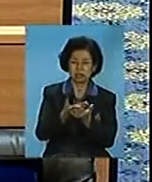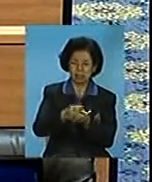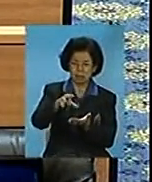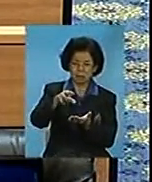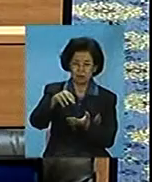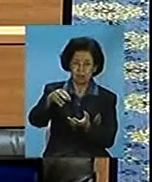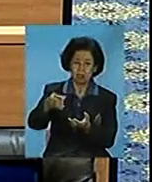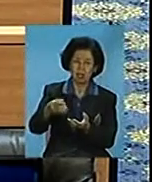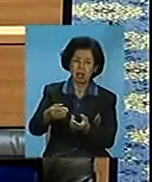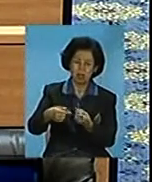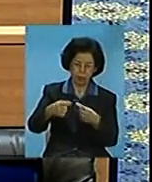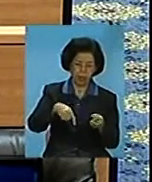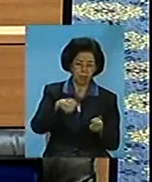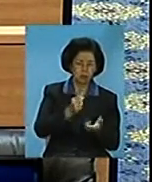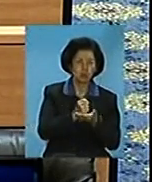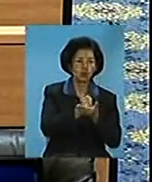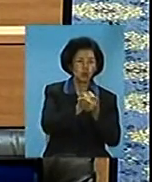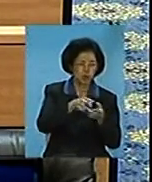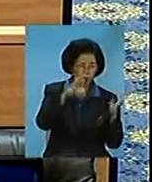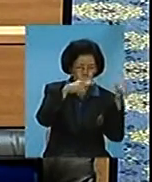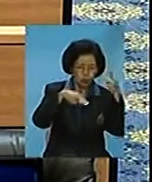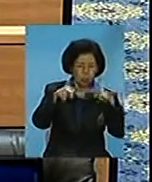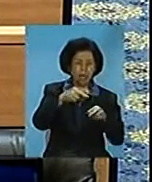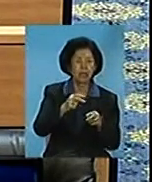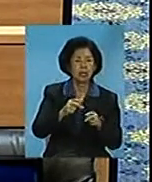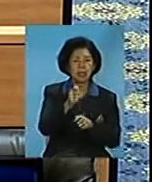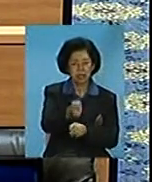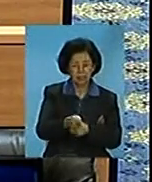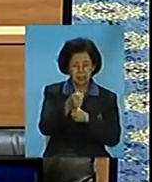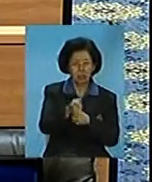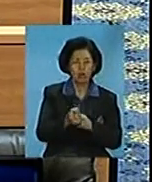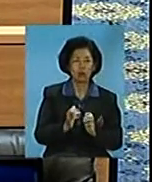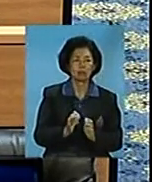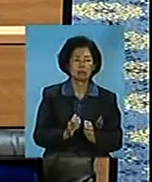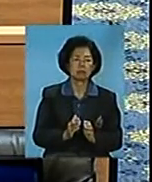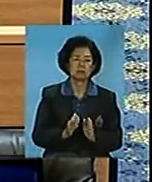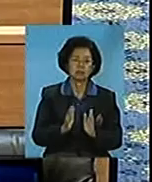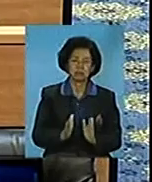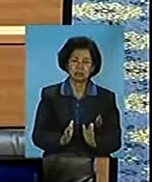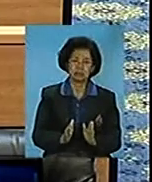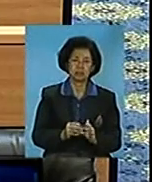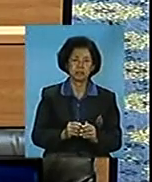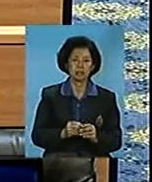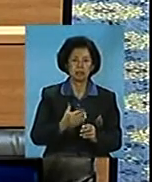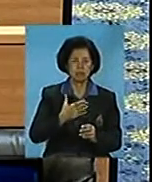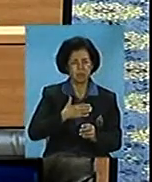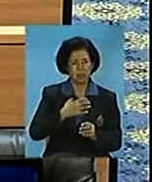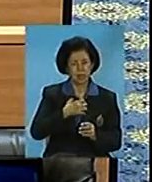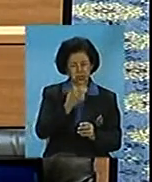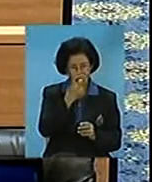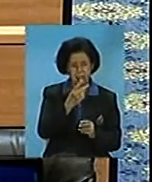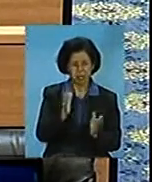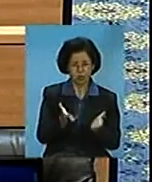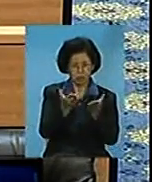าวสวนยางเป็นส่วนใหญ่ผมพูดเพื่อให้บันทึกไว้ในสภานี้ว่า ผมอยากเห็นการส่งเสริมอย่างนั้